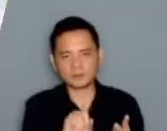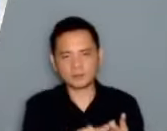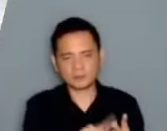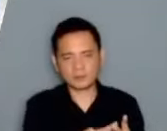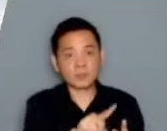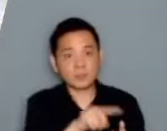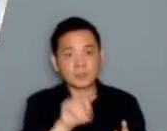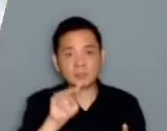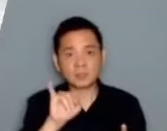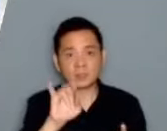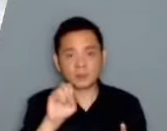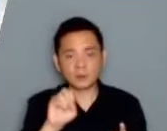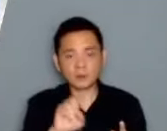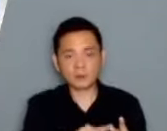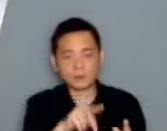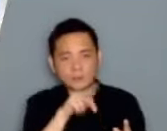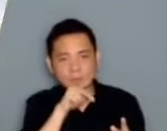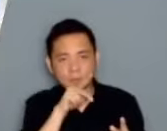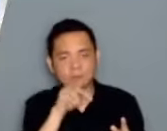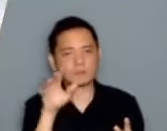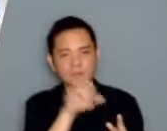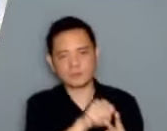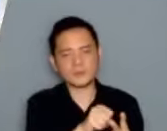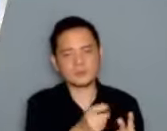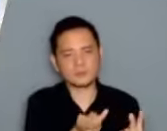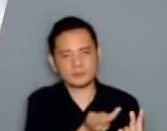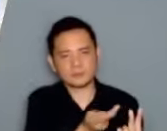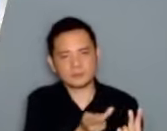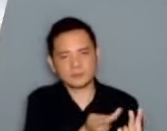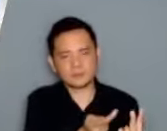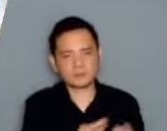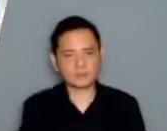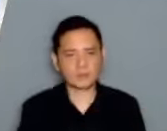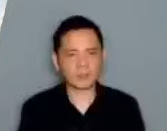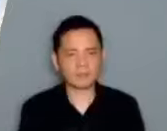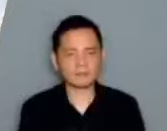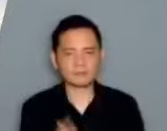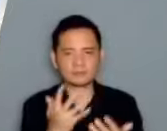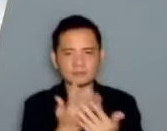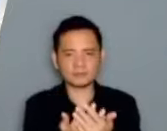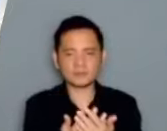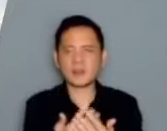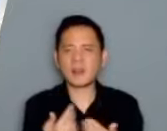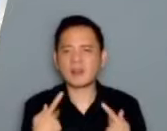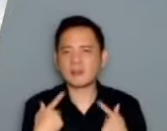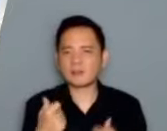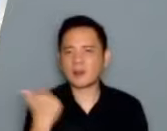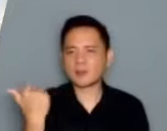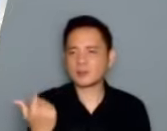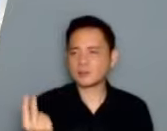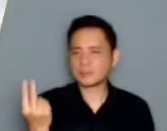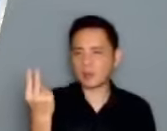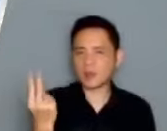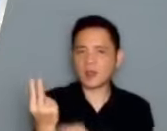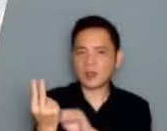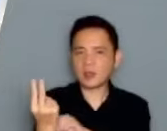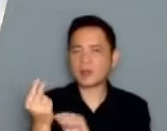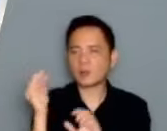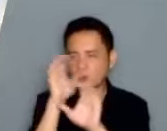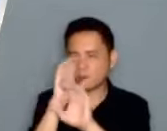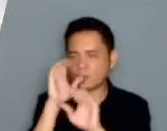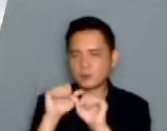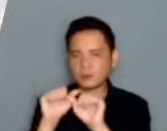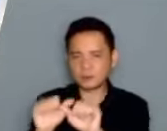pang suspect na aresto na. May dalawa naman na pinaghahanap pa ng pulisya. Nakatakas yung dalawa pero na-recover naman